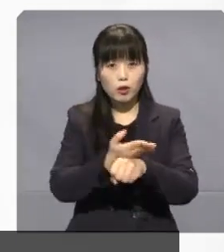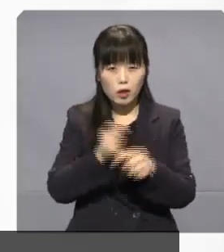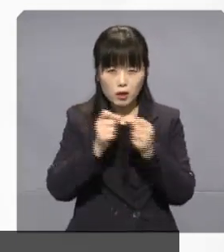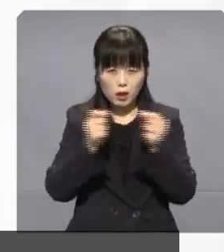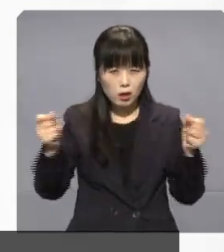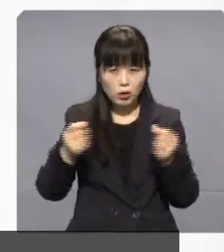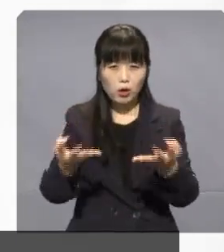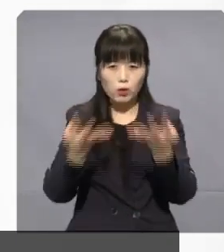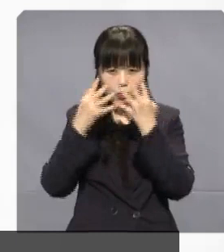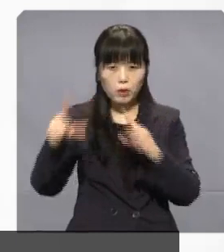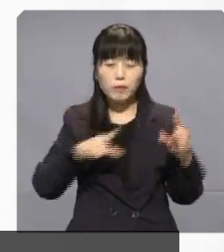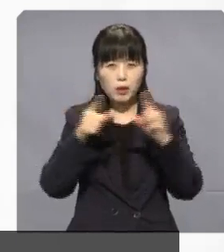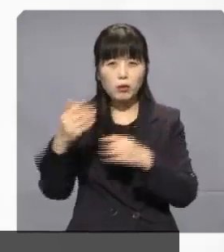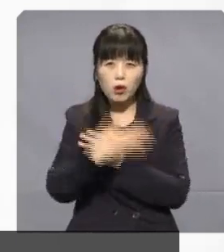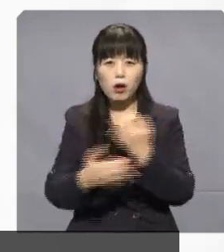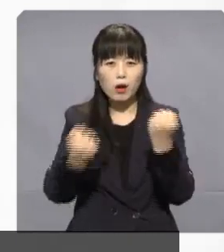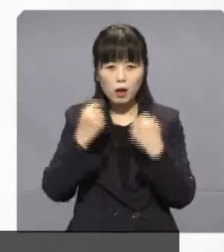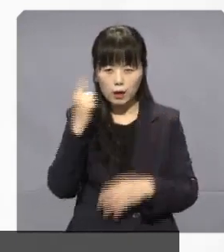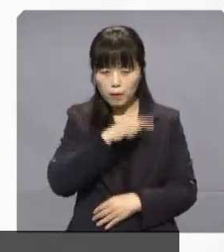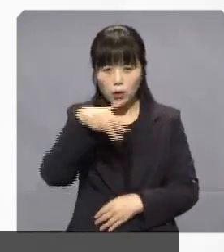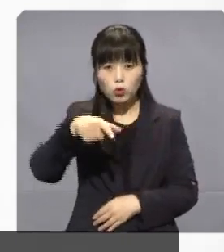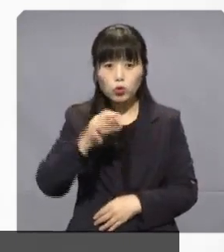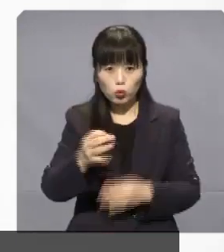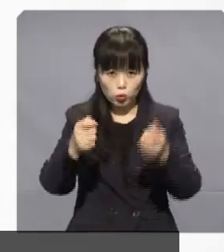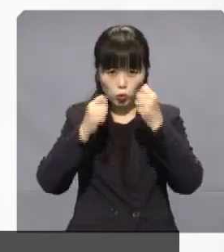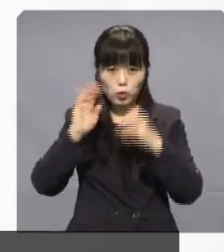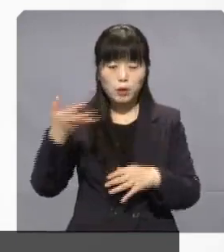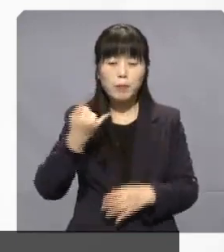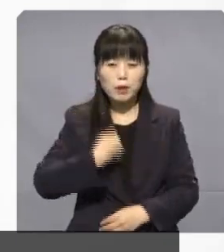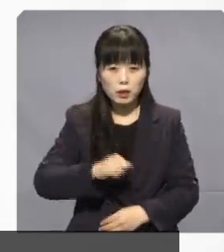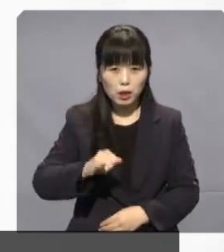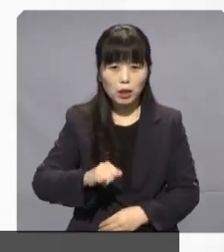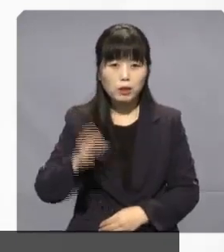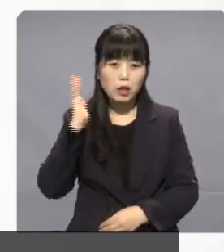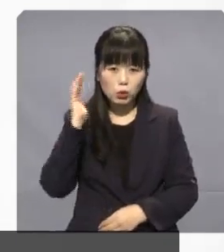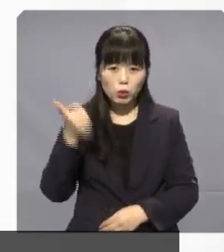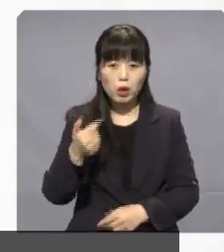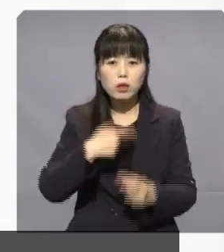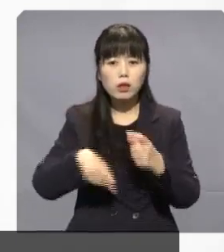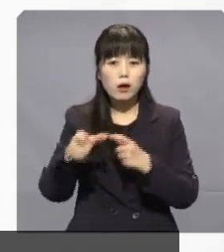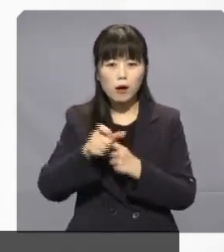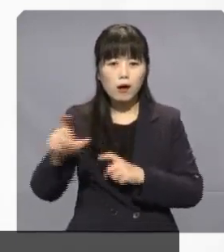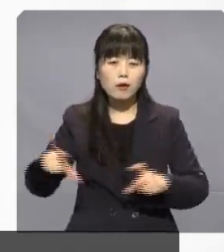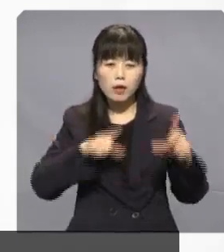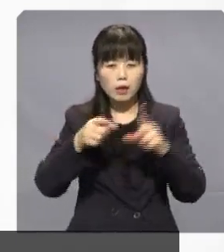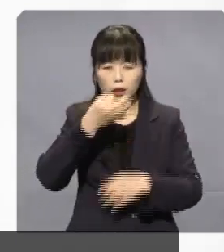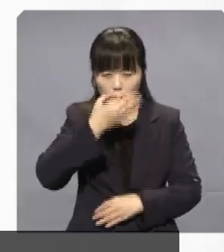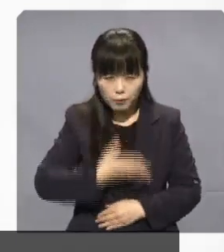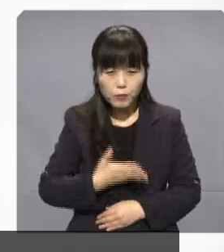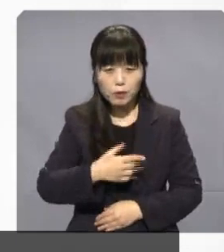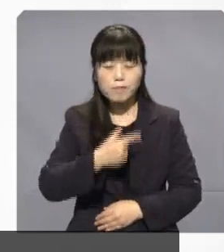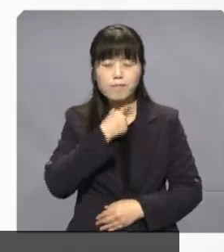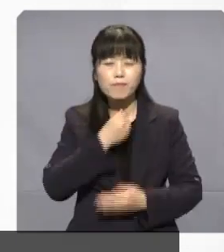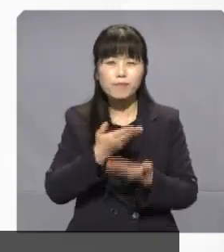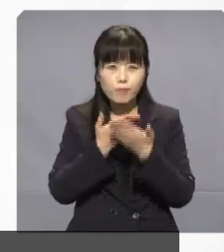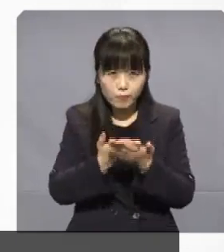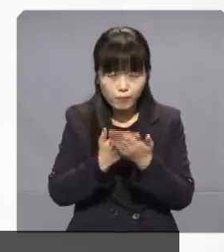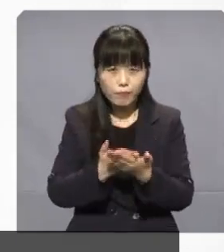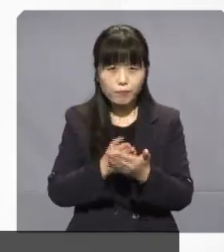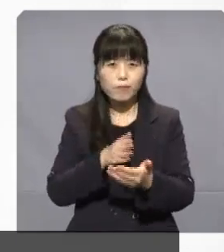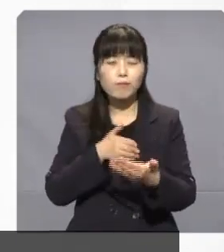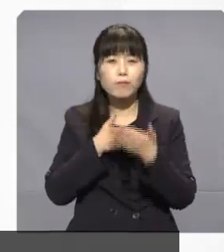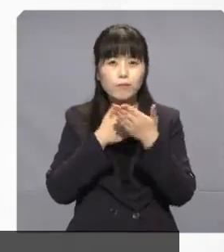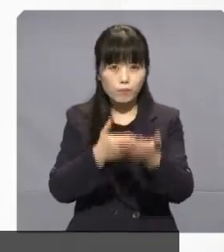수감 생활로 건강이 안 좋고 중졸이 돼버린 딸, 그리고 대통령님 더 이상 힘듭니다. 간절히 탄원드립니다.